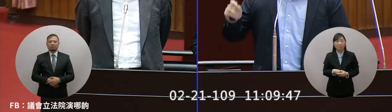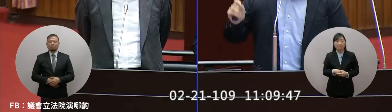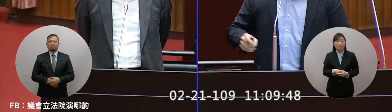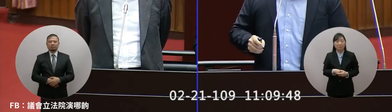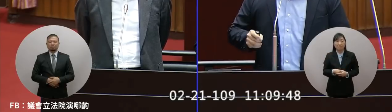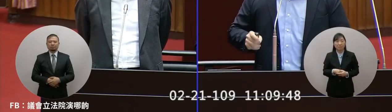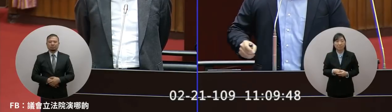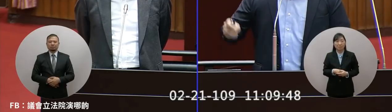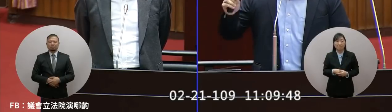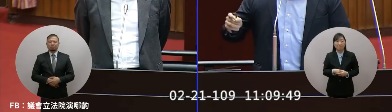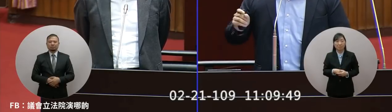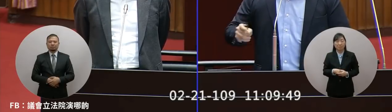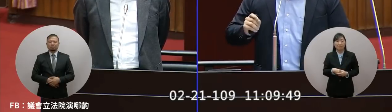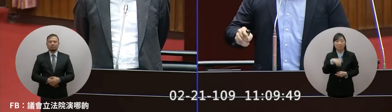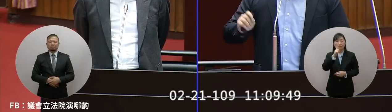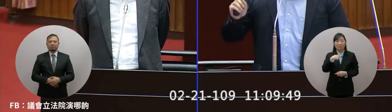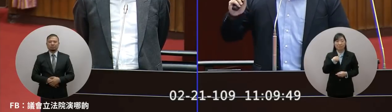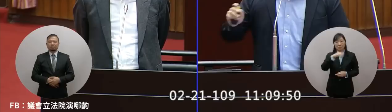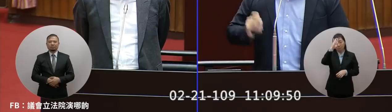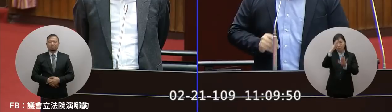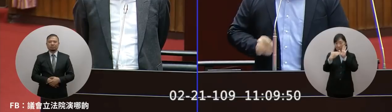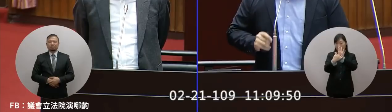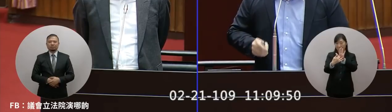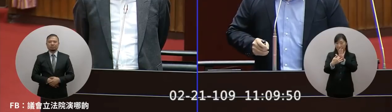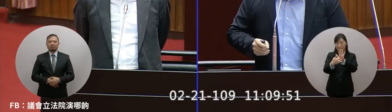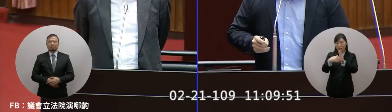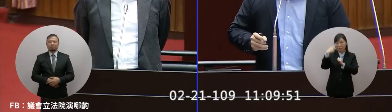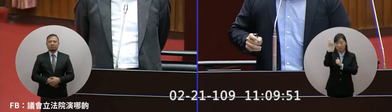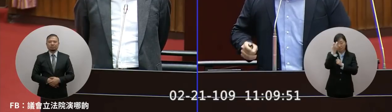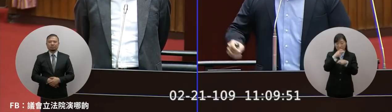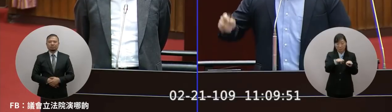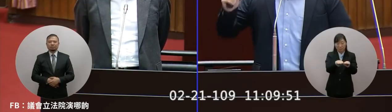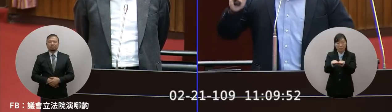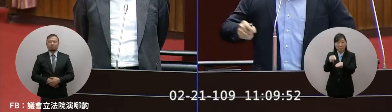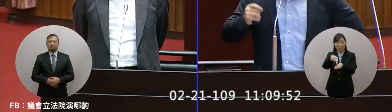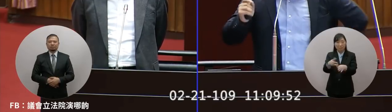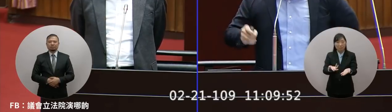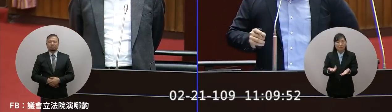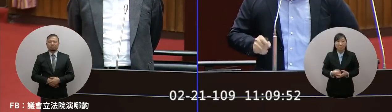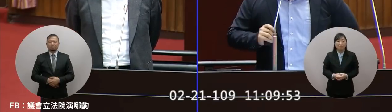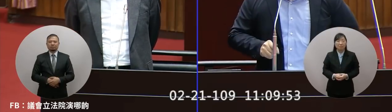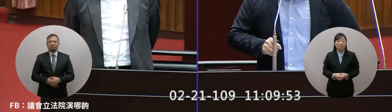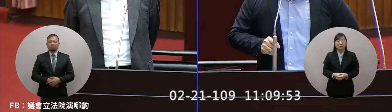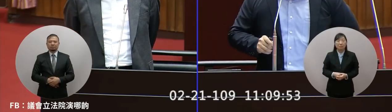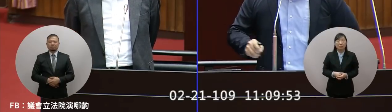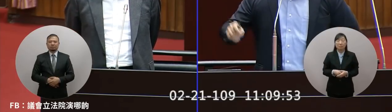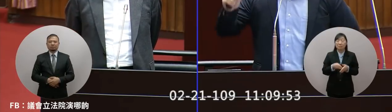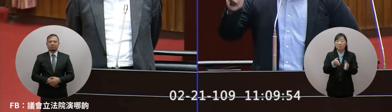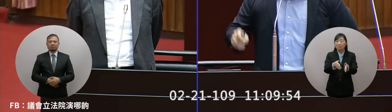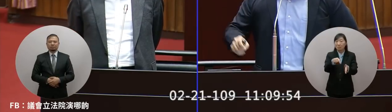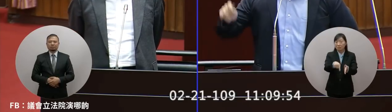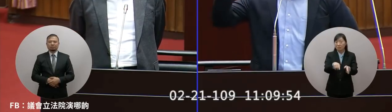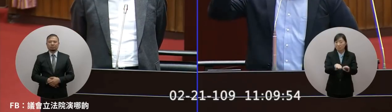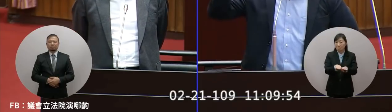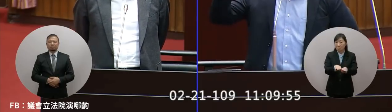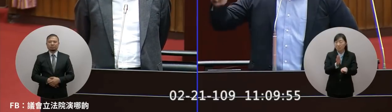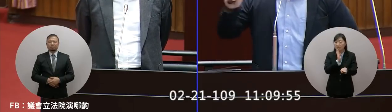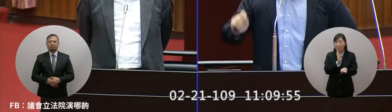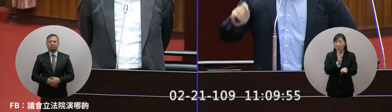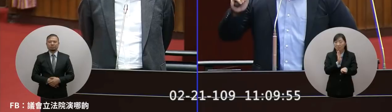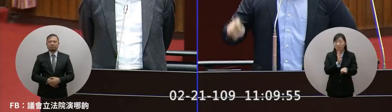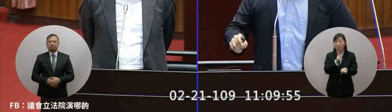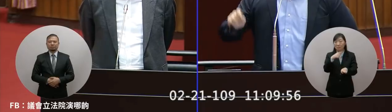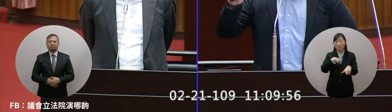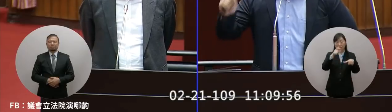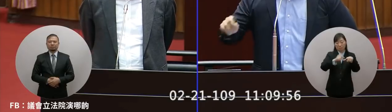规定就是我们所谓的这个防疫照顾假这个部分，好，那事实上它处理的方式呢，是透过这